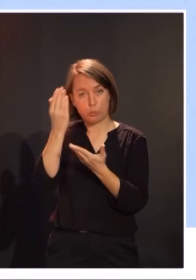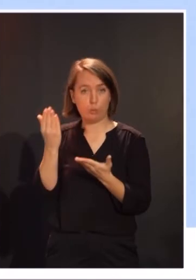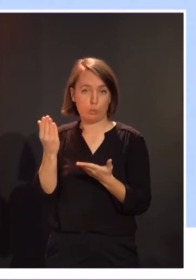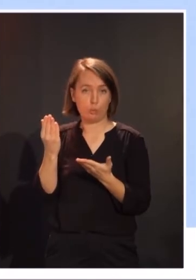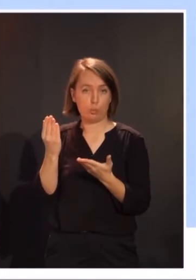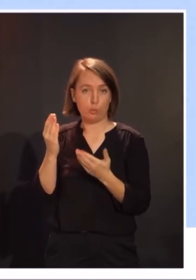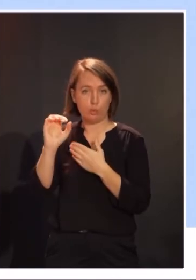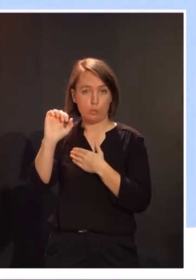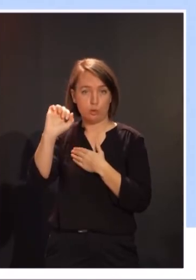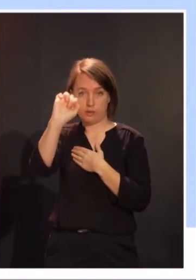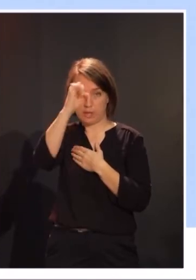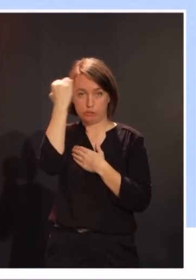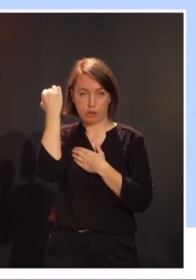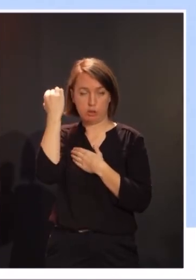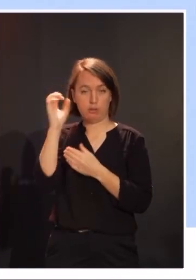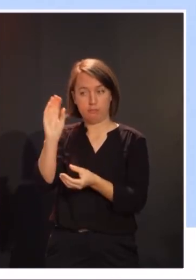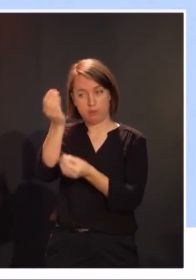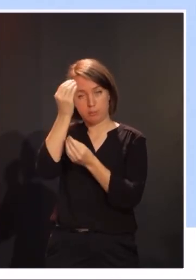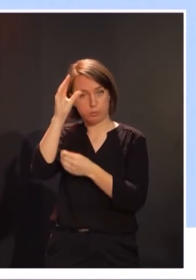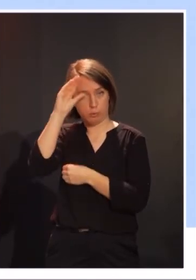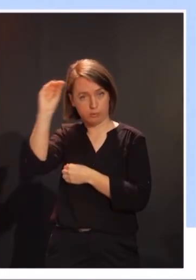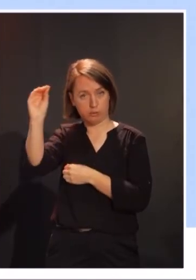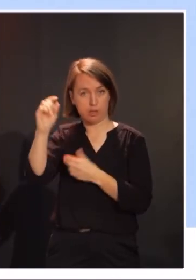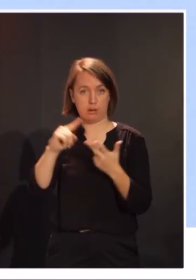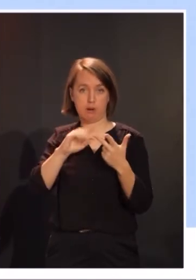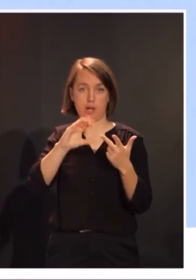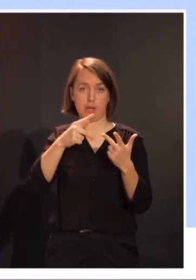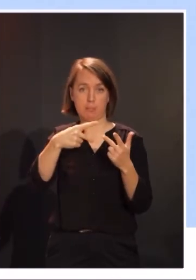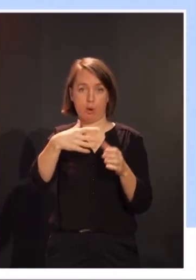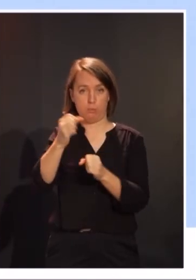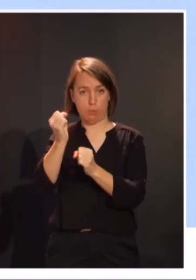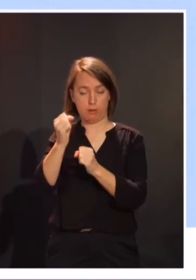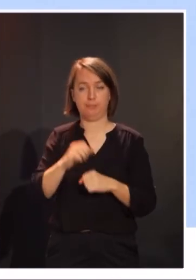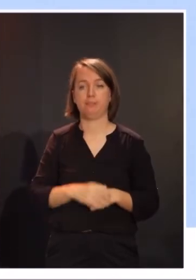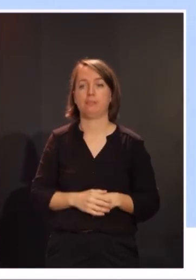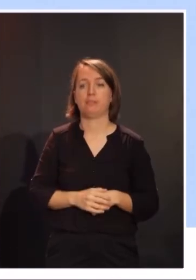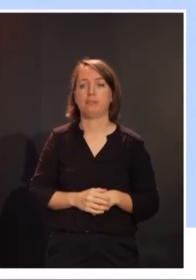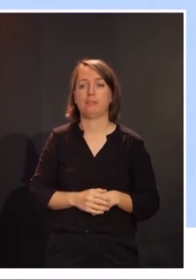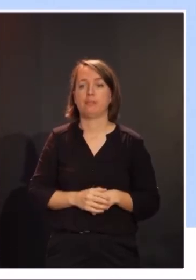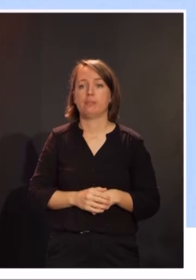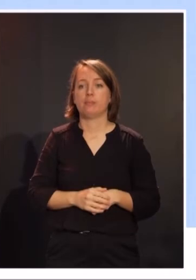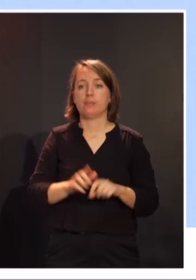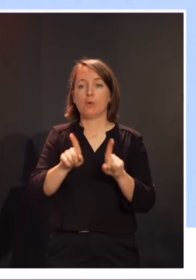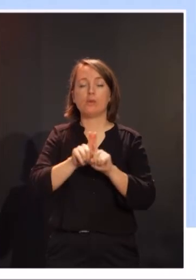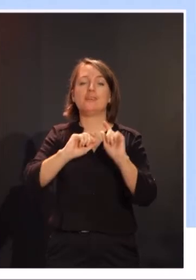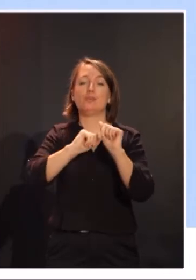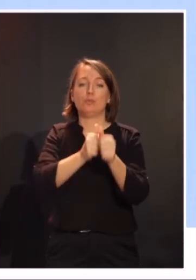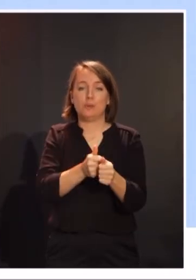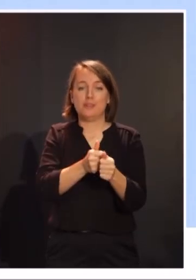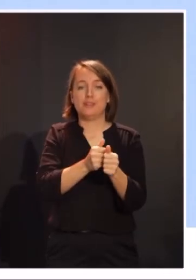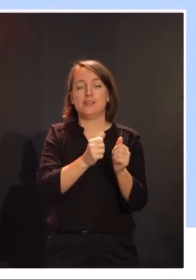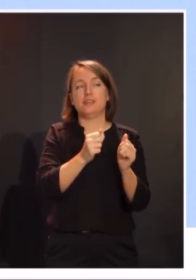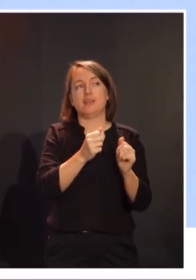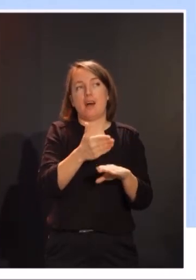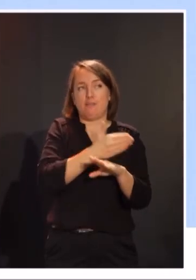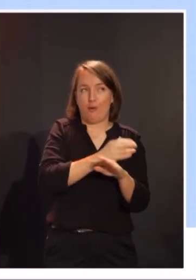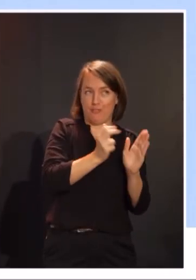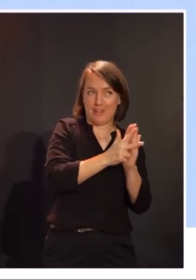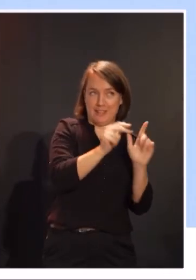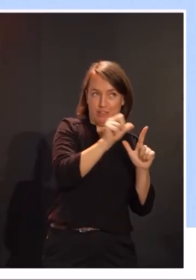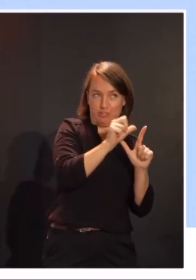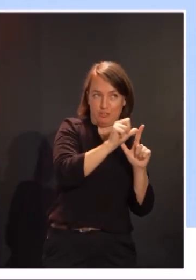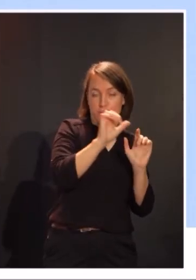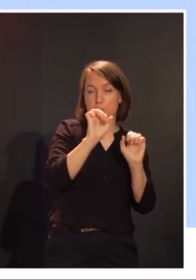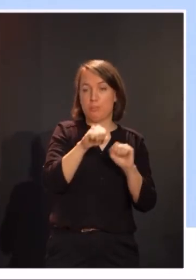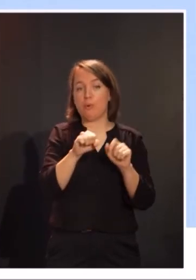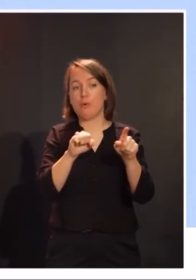de la formation professionnelle. Sur validation de la GFIP, les missions locales, Pôle emploi